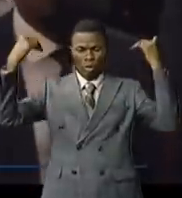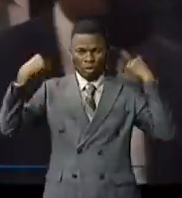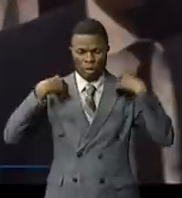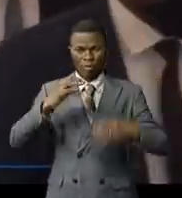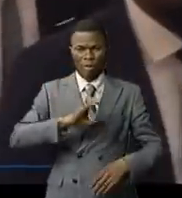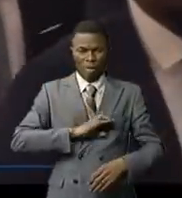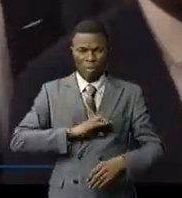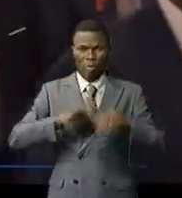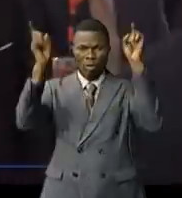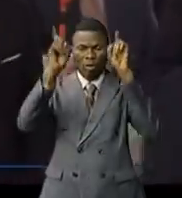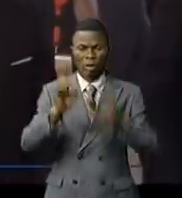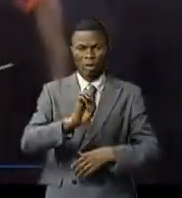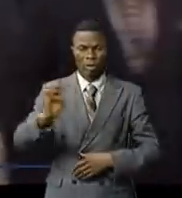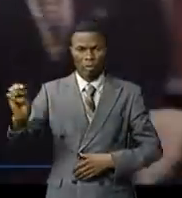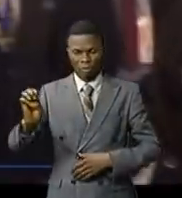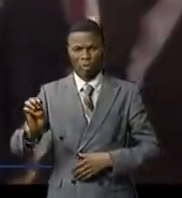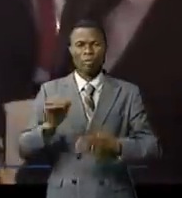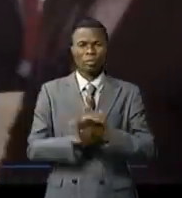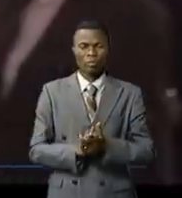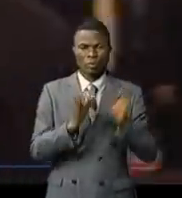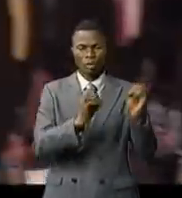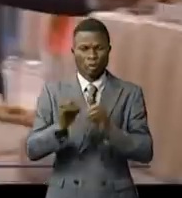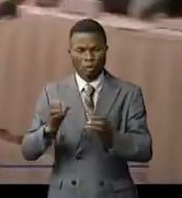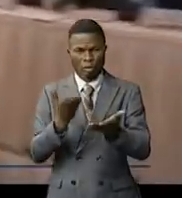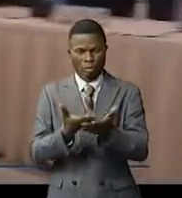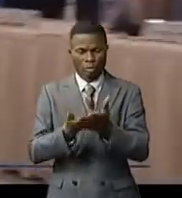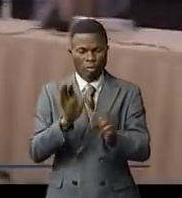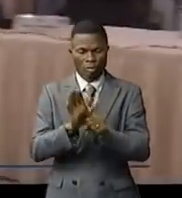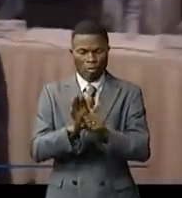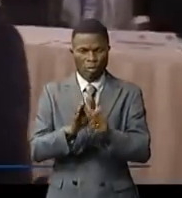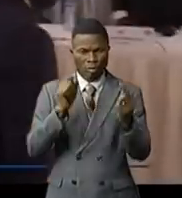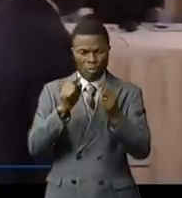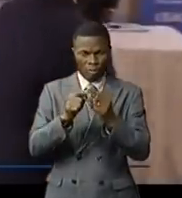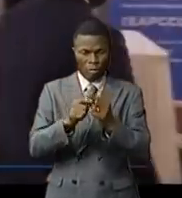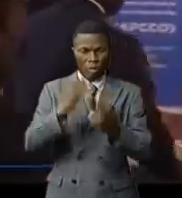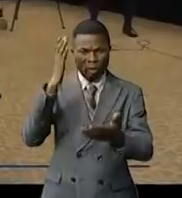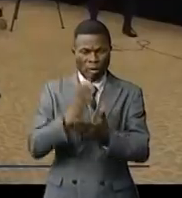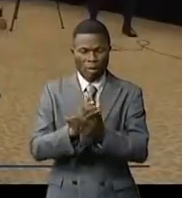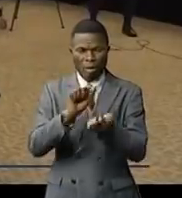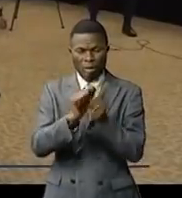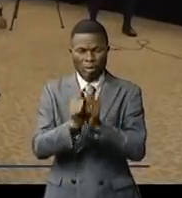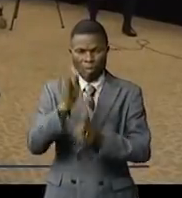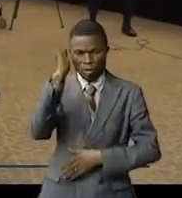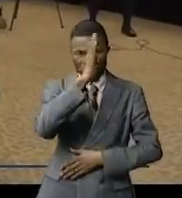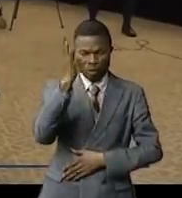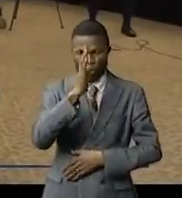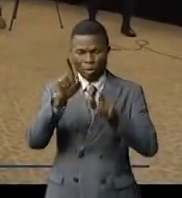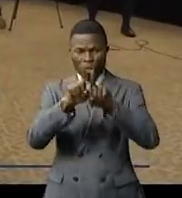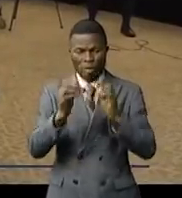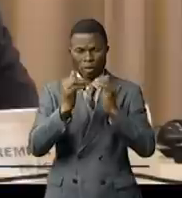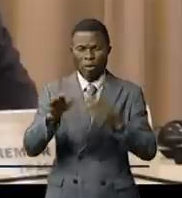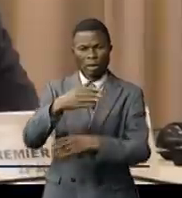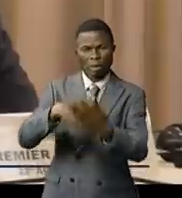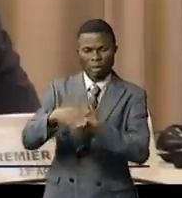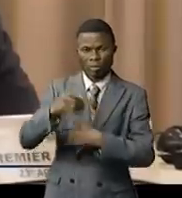l'Est, organisation transfrontalière qui a entre autres comme objectif la lutte contre le terrorisme et l'insécurité. Le Premier